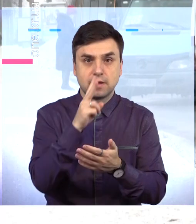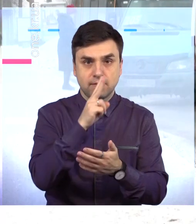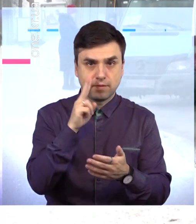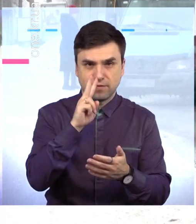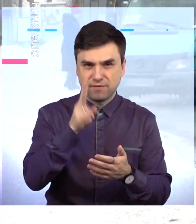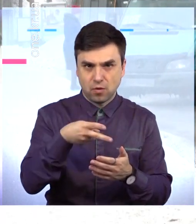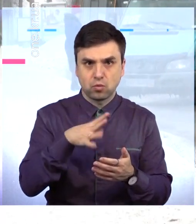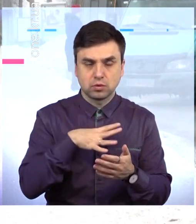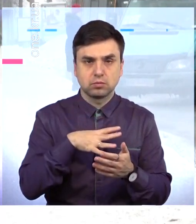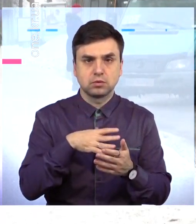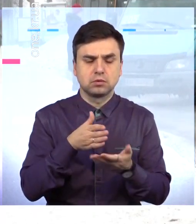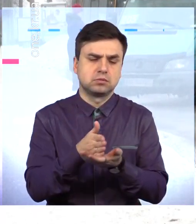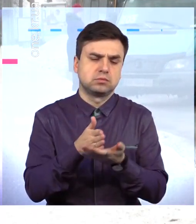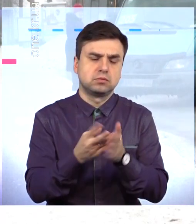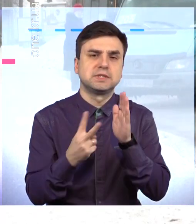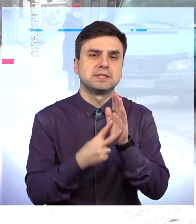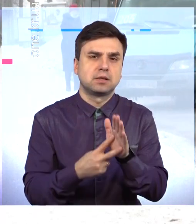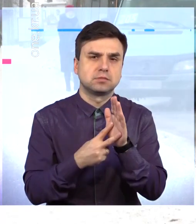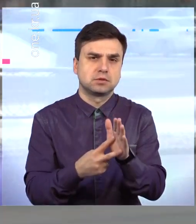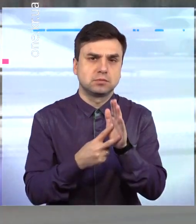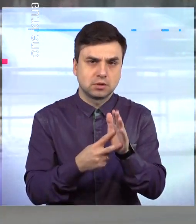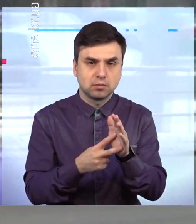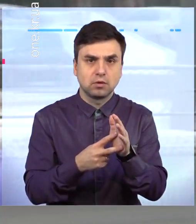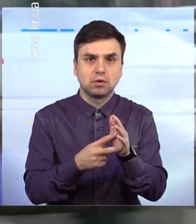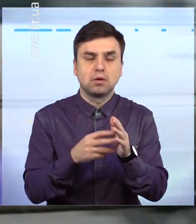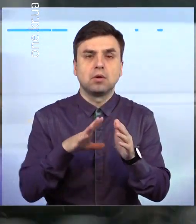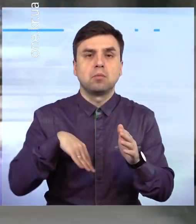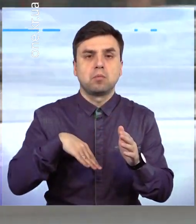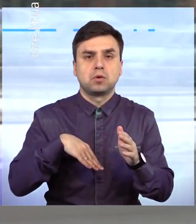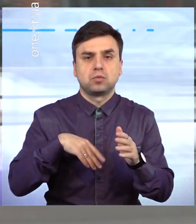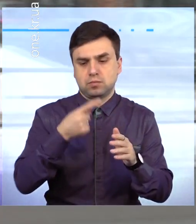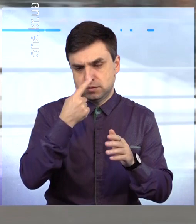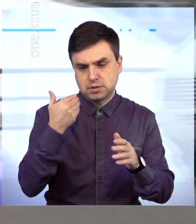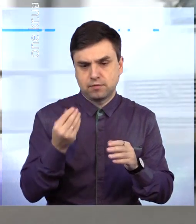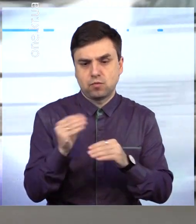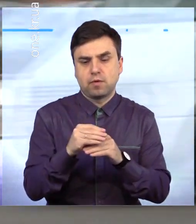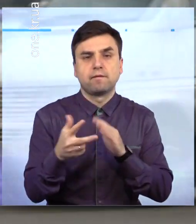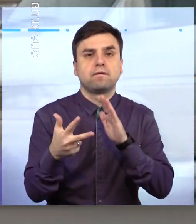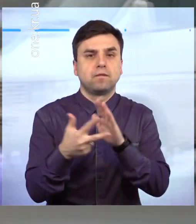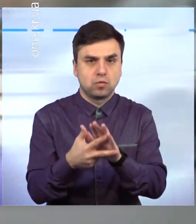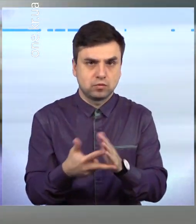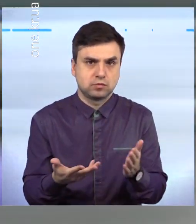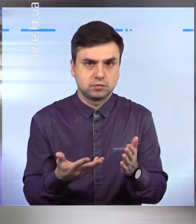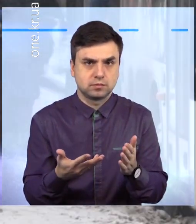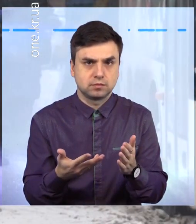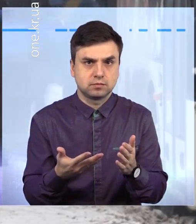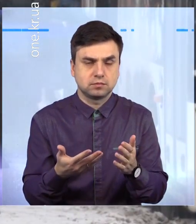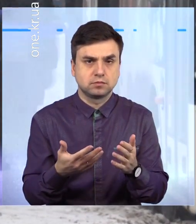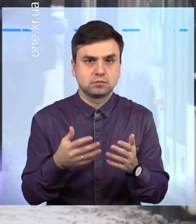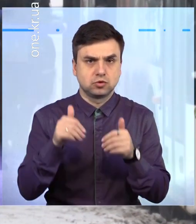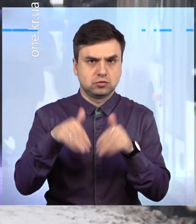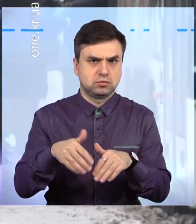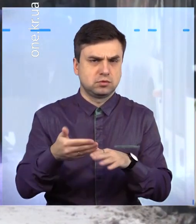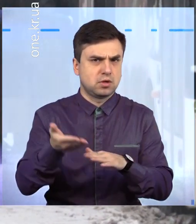грудні 2021-го вартість збільшили до 8. При цьому рішенням міської влади у поточному році, як і торік, проїзд у